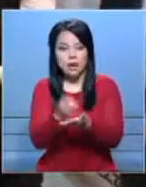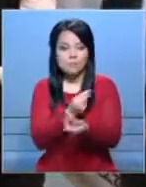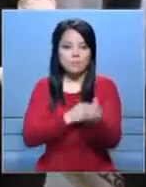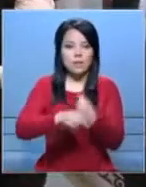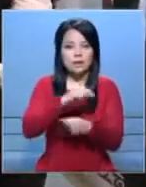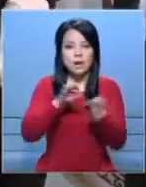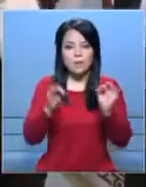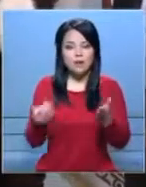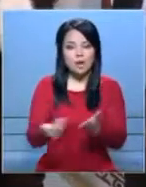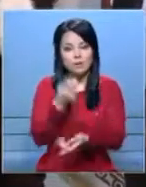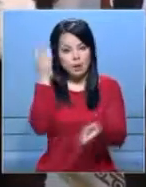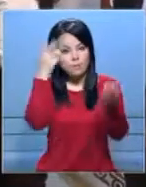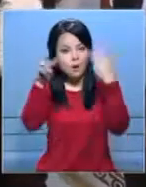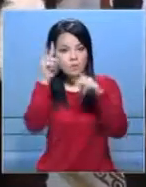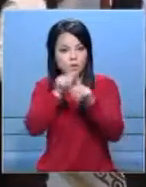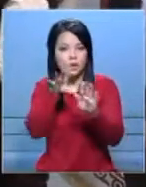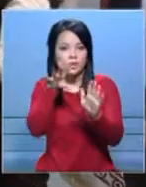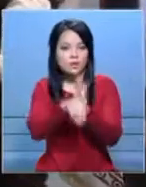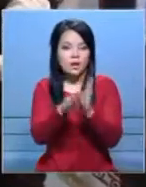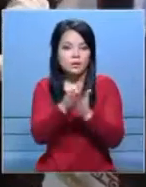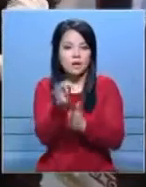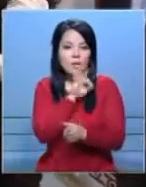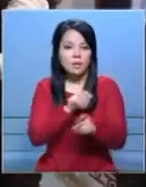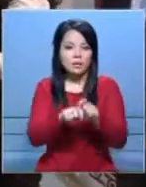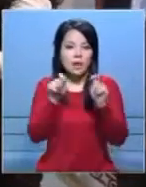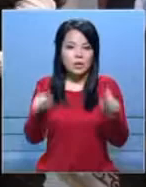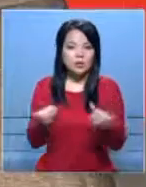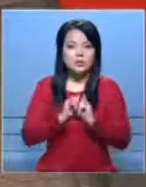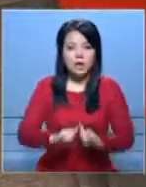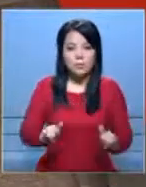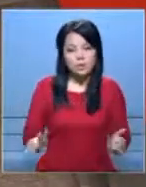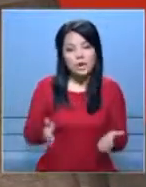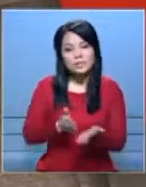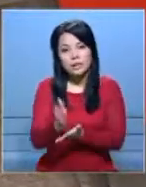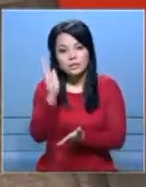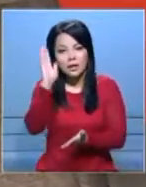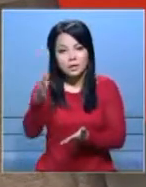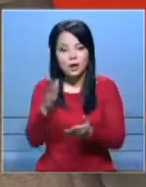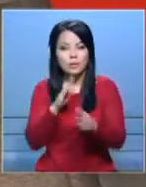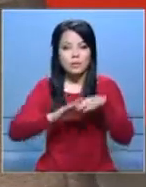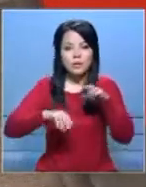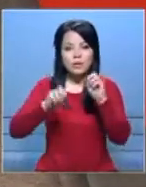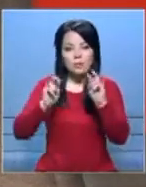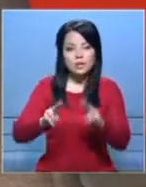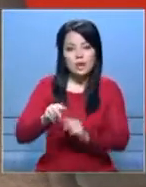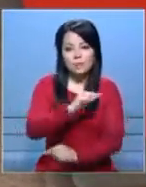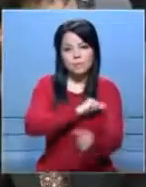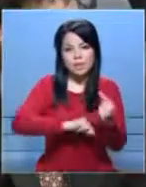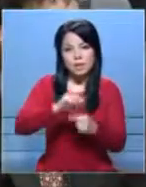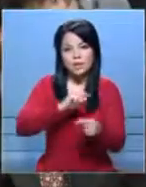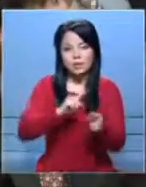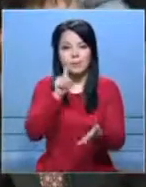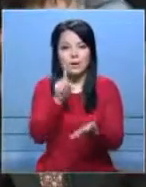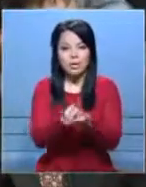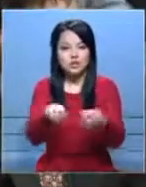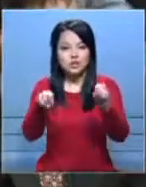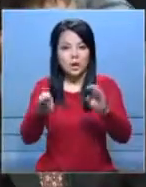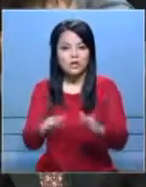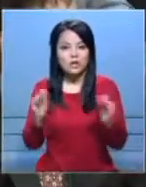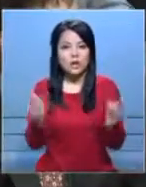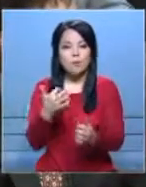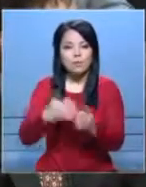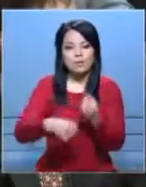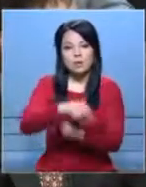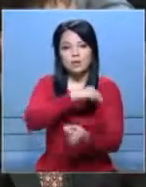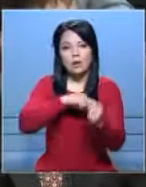құрудың жаңа модельдерін енгізіп, тиімді басқару дағдыларын дамытуға, стратегиялық және тактикалық бизнес міндеттерді шешуге бағытталған шағын және